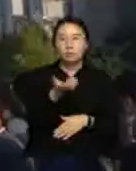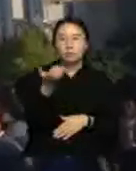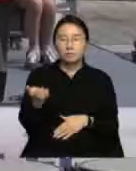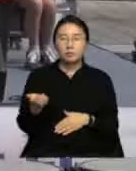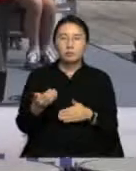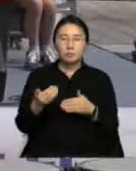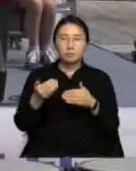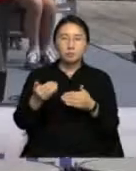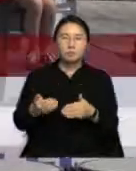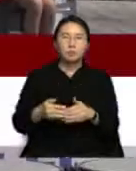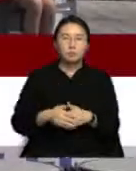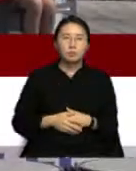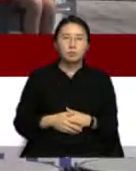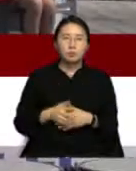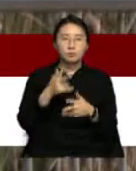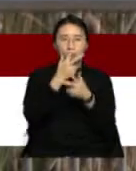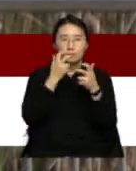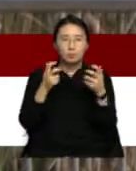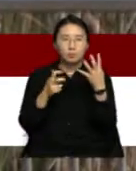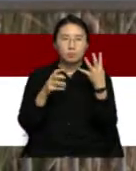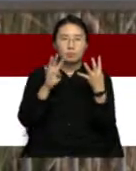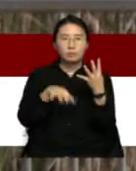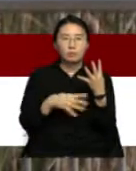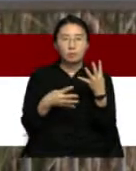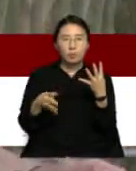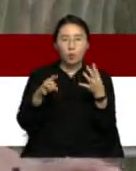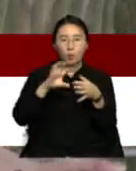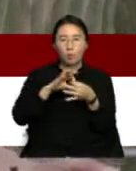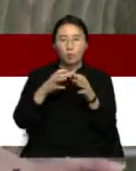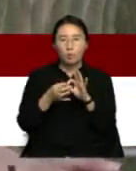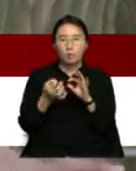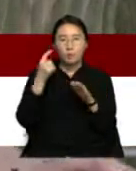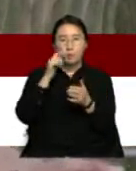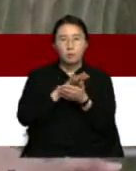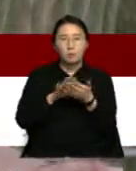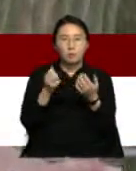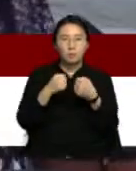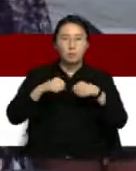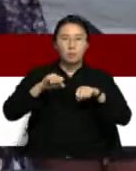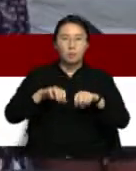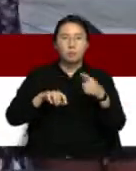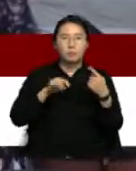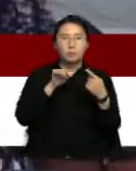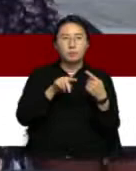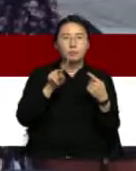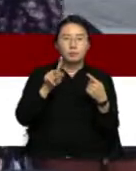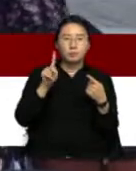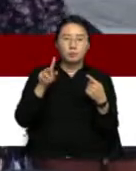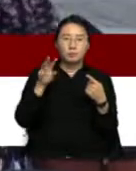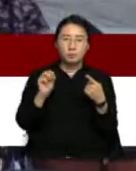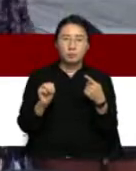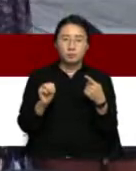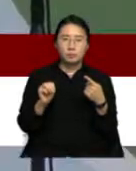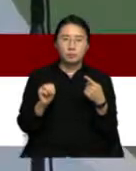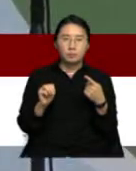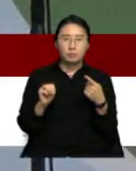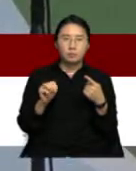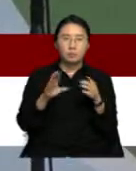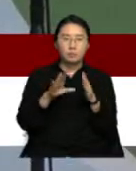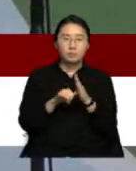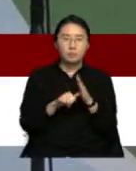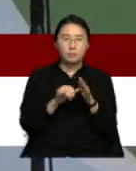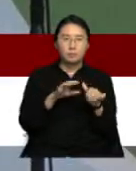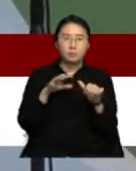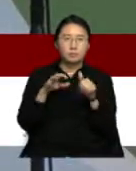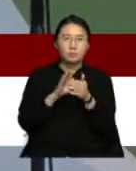진행됩니다. 잠실역 사거리에서 시작돼 올림픽공원 평화의 광장까지 1.2km 구간에서 한성백제 시대를